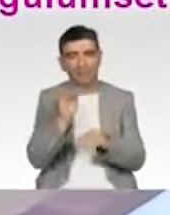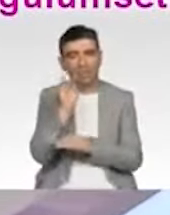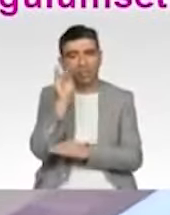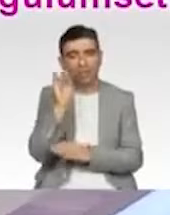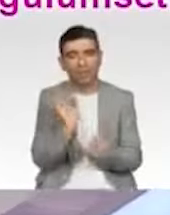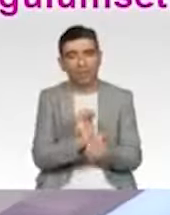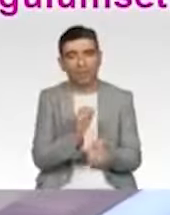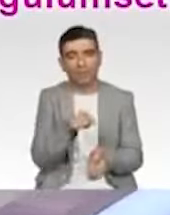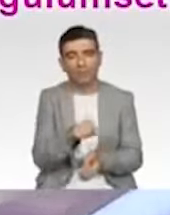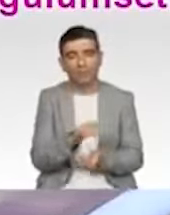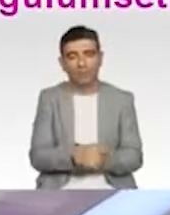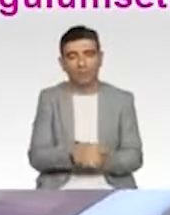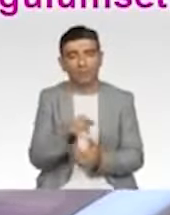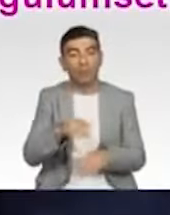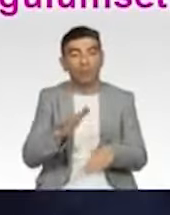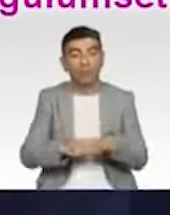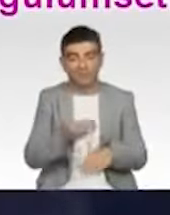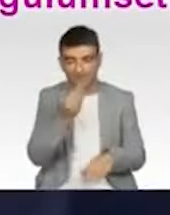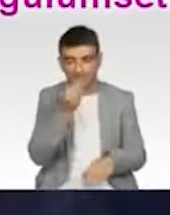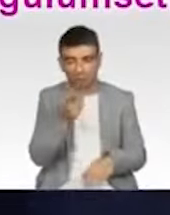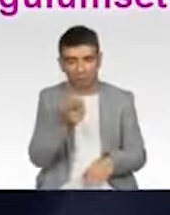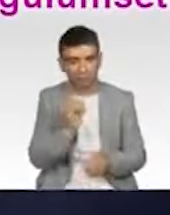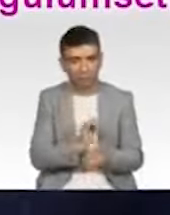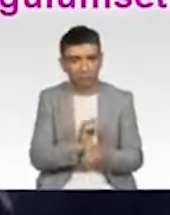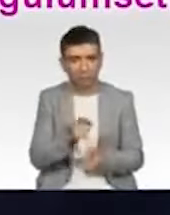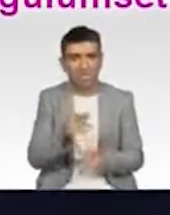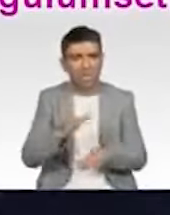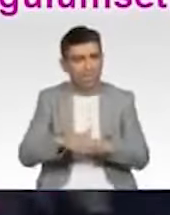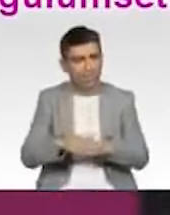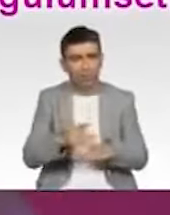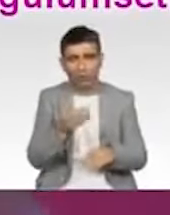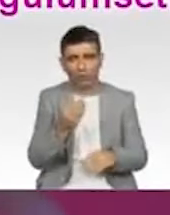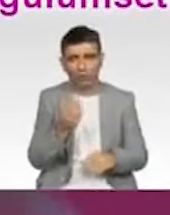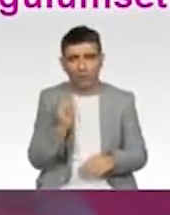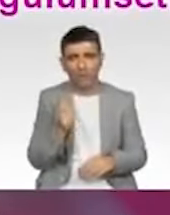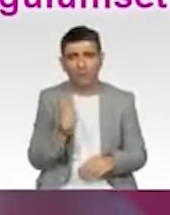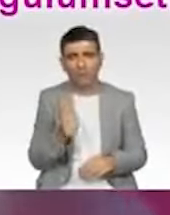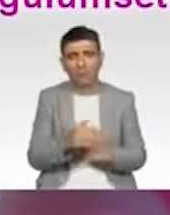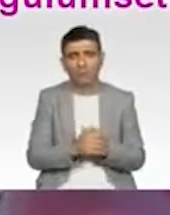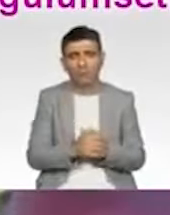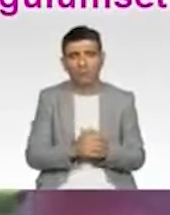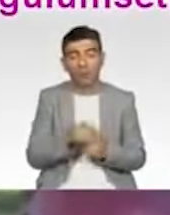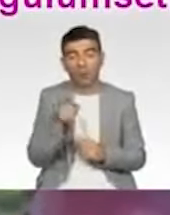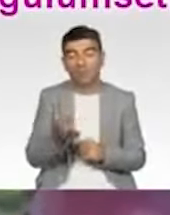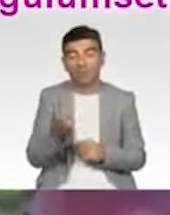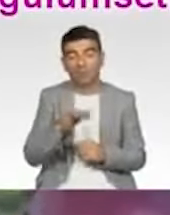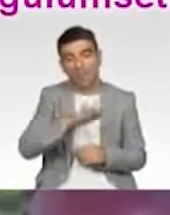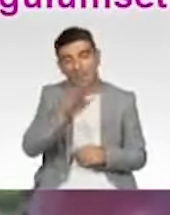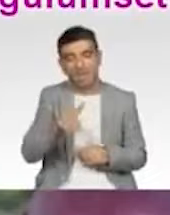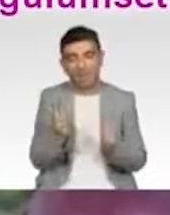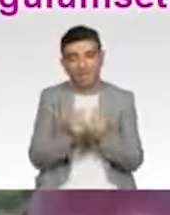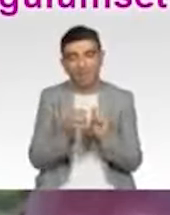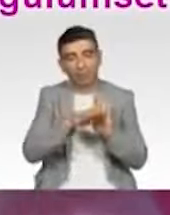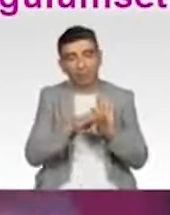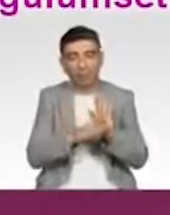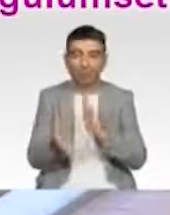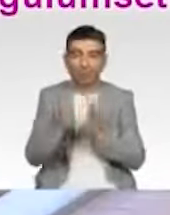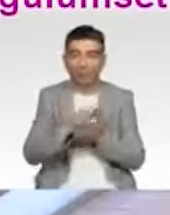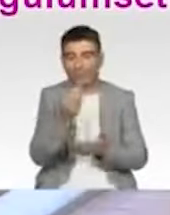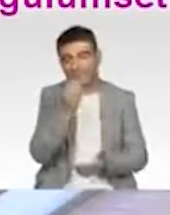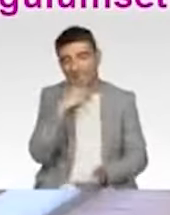burası. Tabii canım. Burada yapılan mutfakta, yemekleri yiyorsunuz, ne güzel. Mutfakta yapıyoruz yemeklerimizi. Oh. Ondan sonra hep birlikte program sonrası